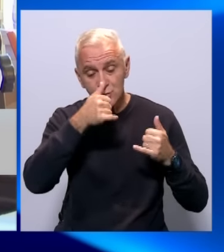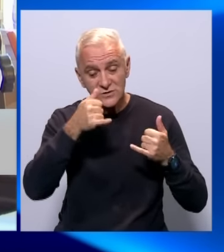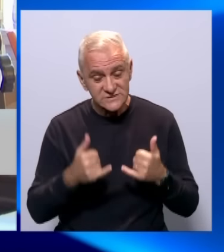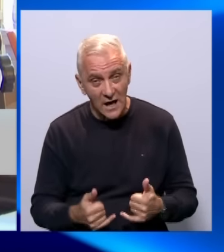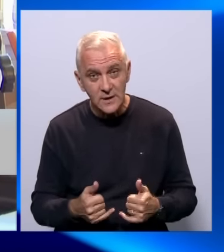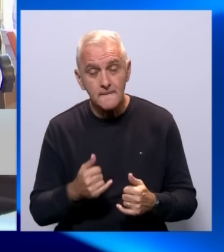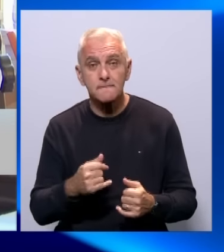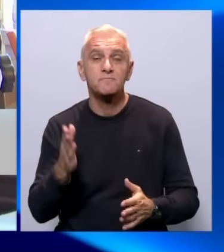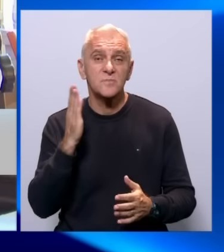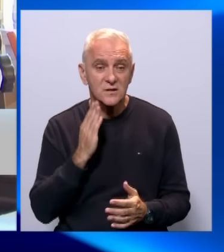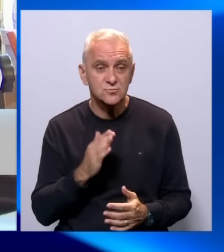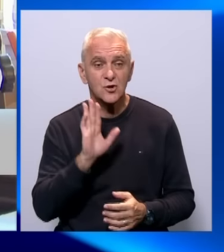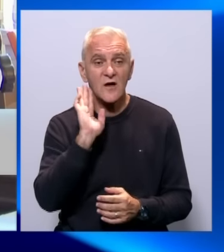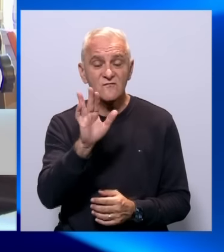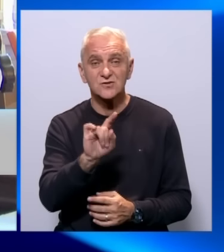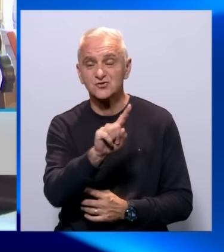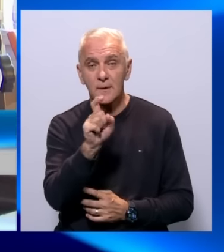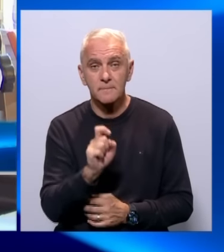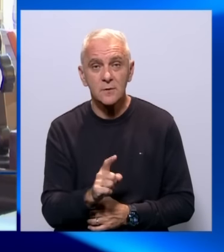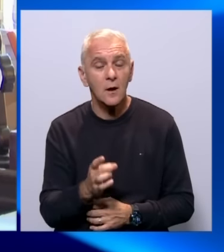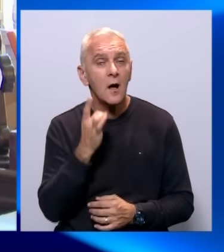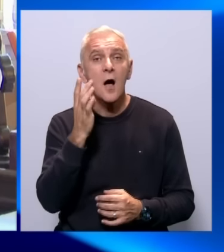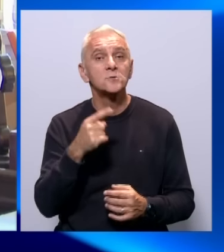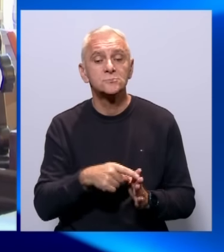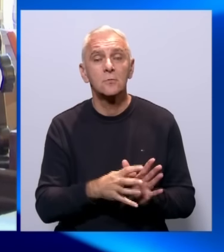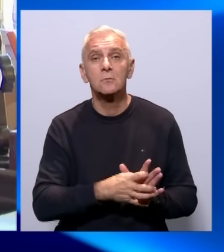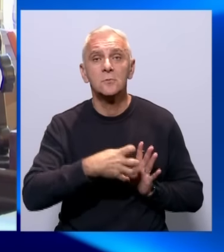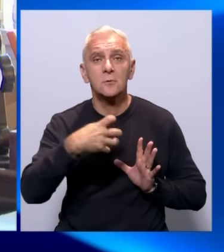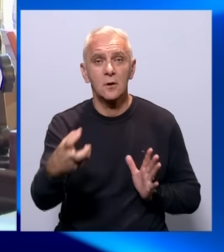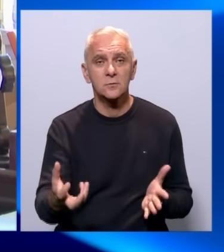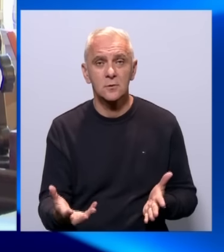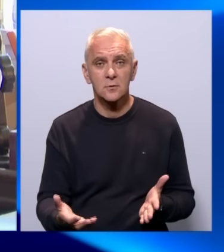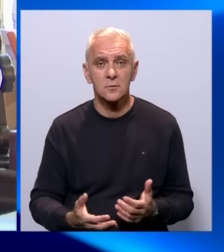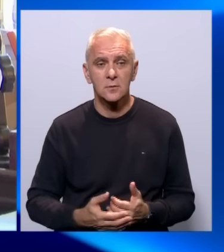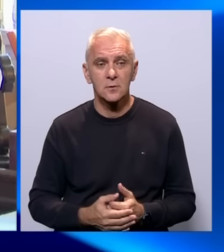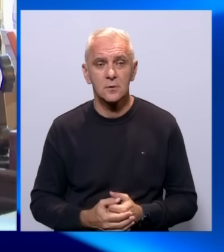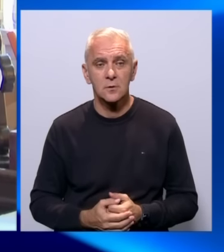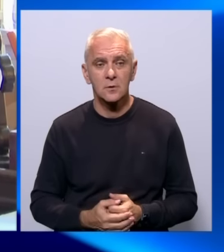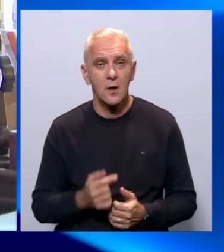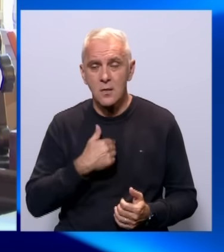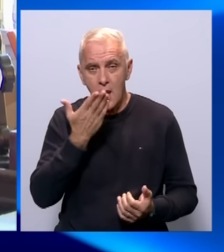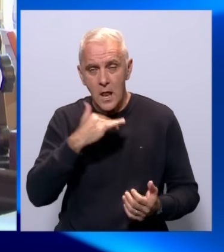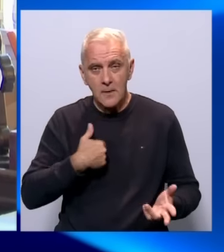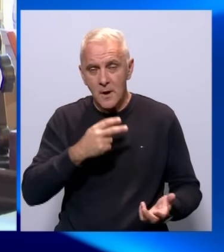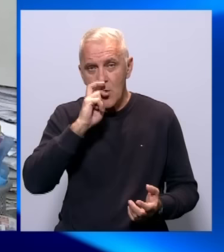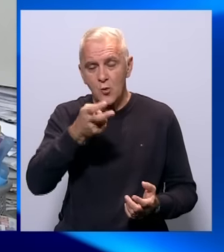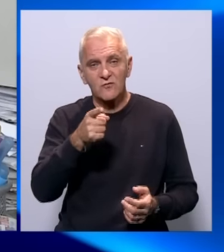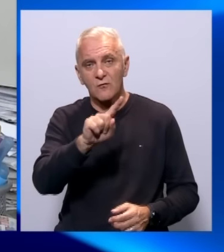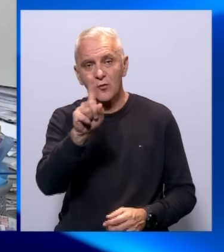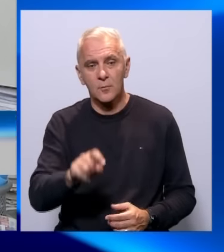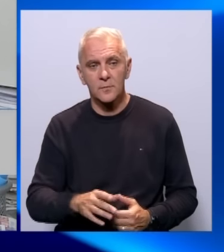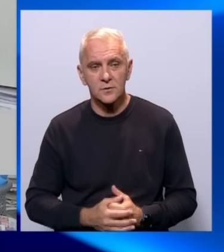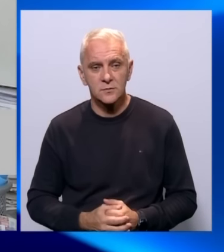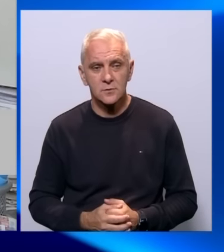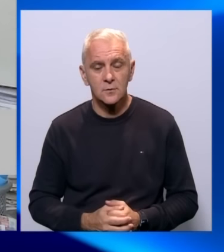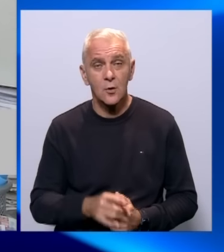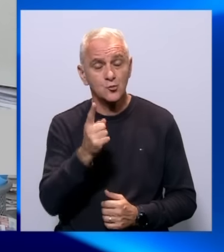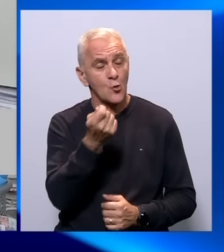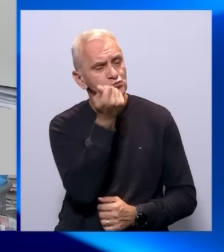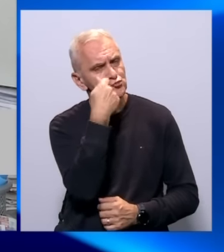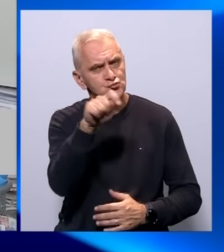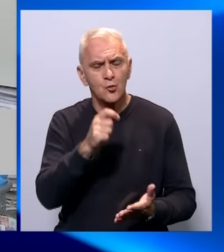ispoštujemo vaše pitanje, dokad će ovo trajati ja nemam odgovora na to pitanje. To veoma skupi